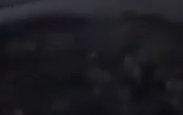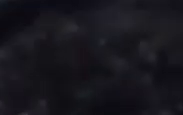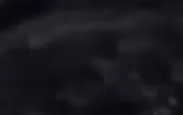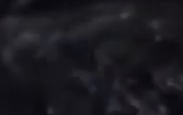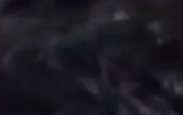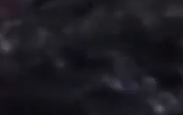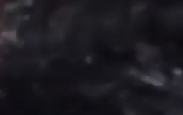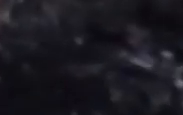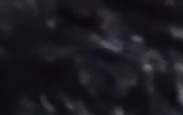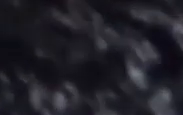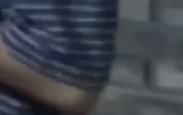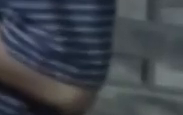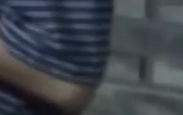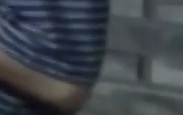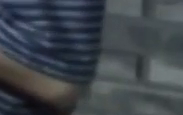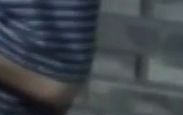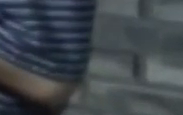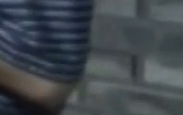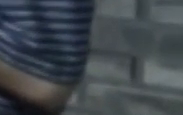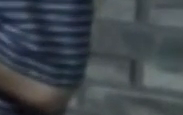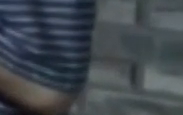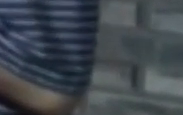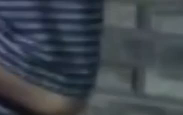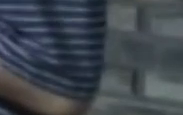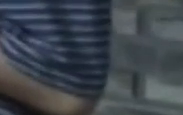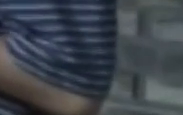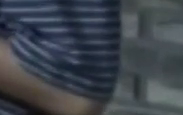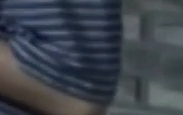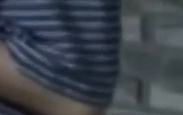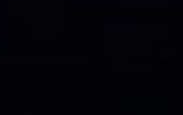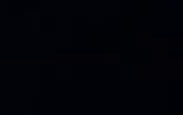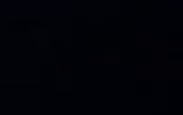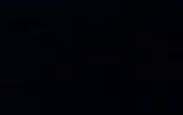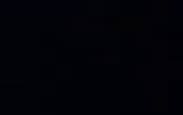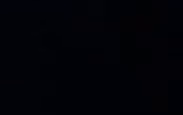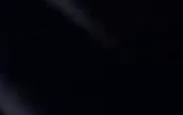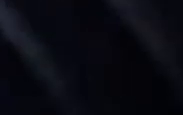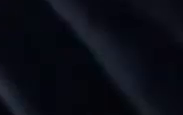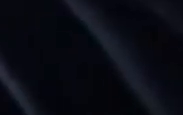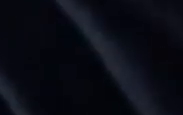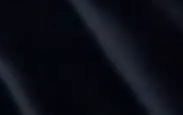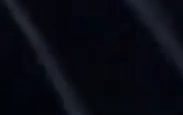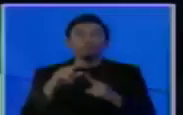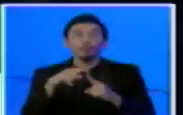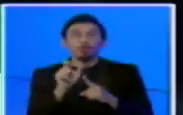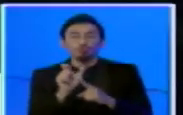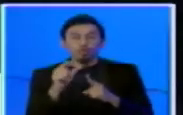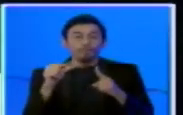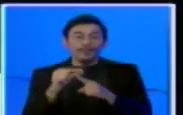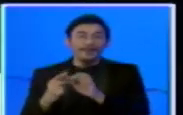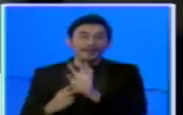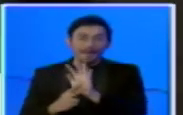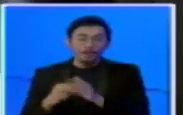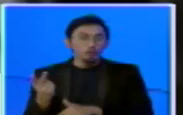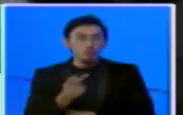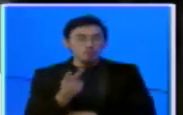Isak tangis anak korban tidak terbendung lagi saat polisi mendatangi rumah keluarga Aibtu PR. Korban dan istrinya ditemukan tewas dengan